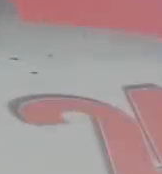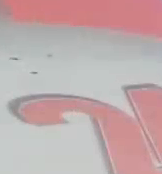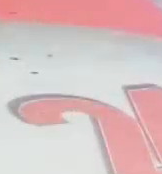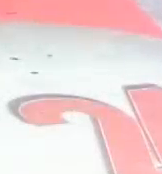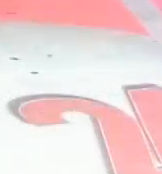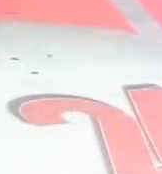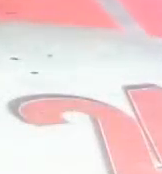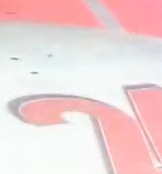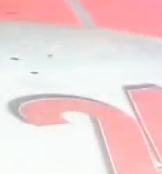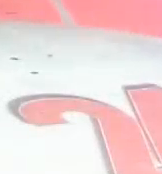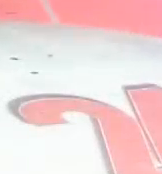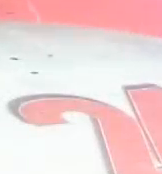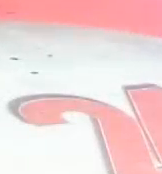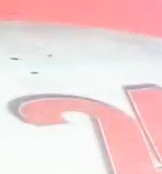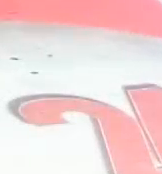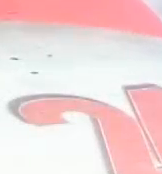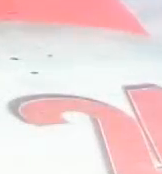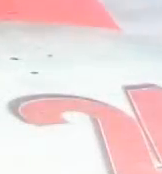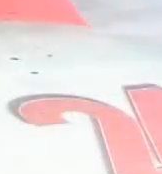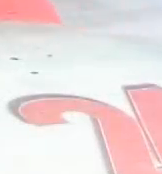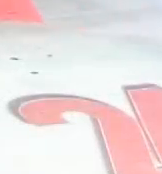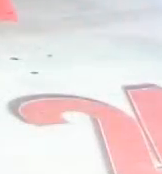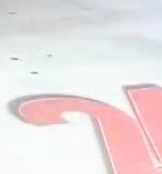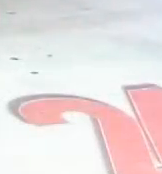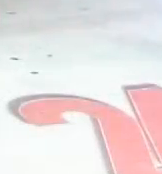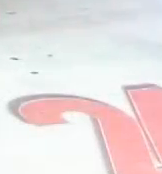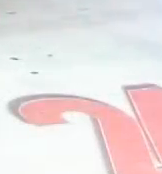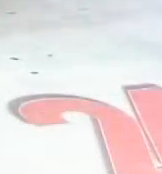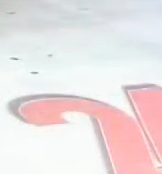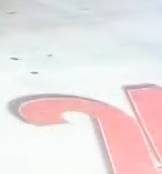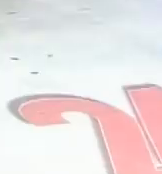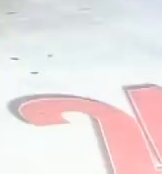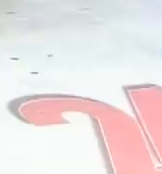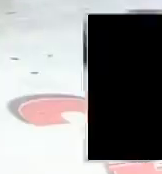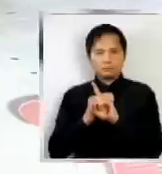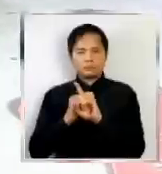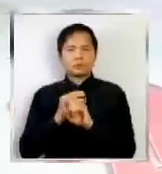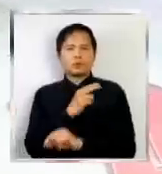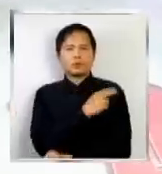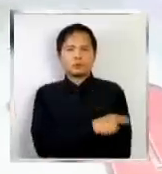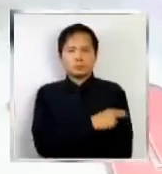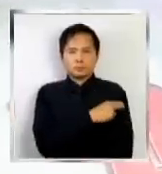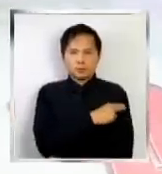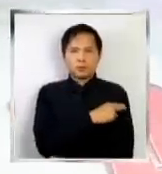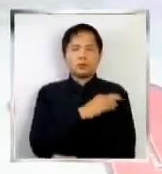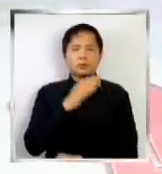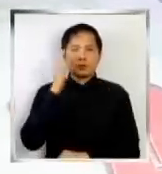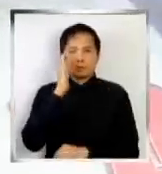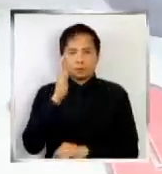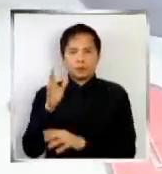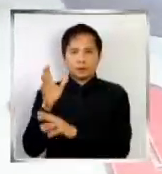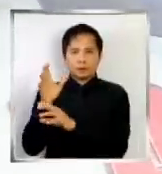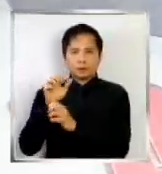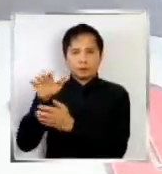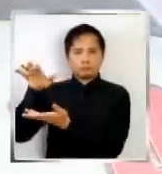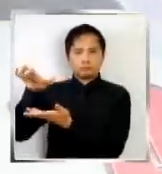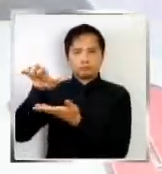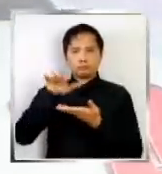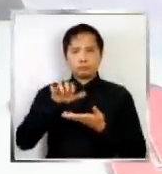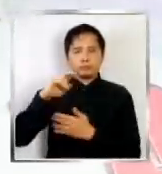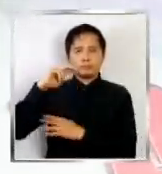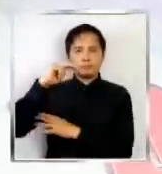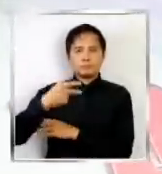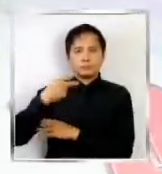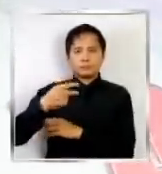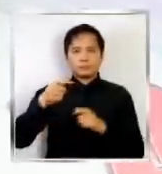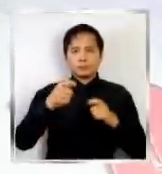Bago matapos ang Marso, magtuturok na po ang ilang ospital ng pangalawang dose ng bakunang CoronaVac ng Sinovac sa kanilang